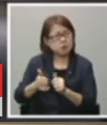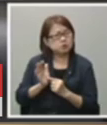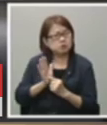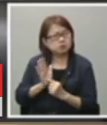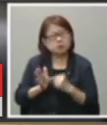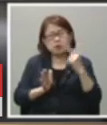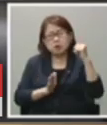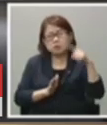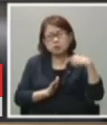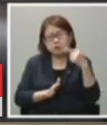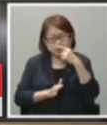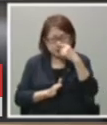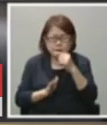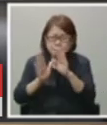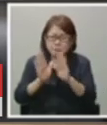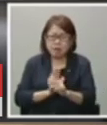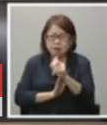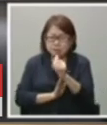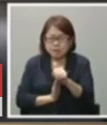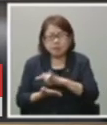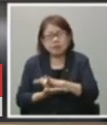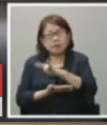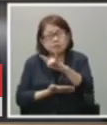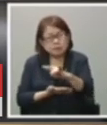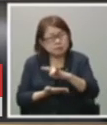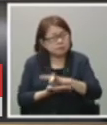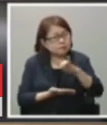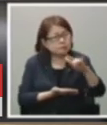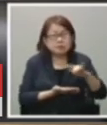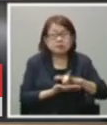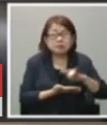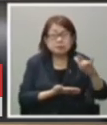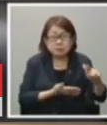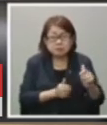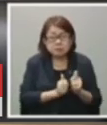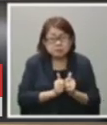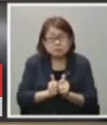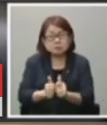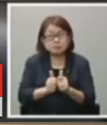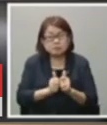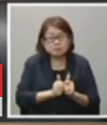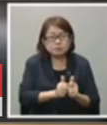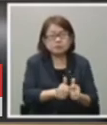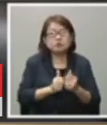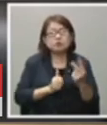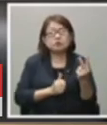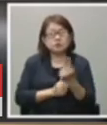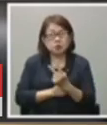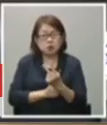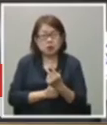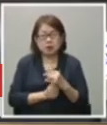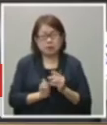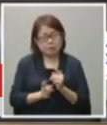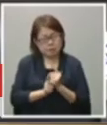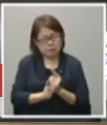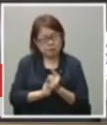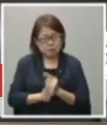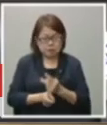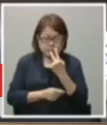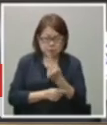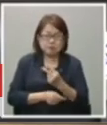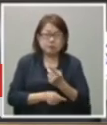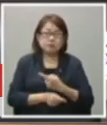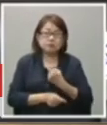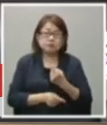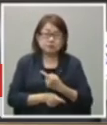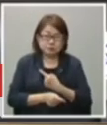ครับแล้วผมเห็นไปไหนเนี่ยท่านพามาดามไปด้วยคุณนายอาจารย์น้องไปด้วยผมดีใจฮะเพราะว่ามันจะได้ดูอบอุ่น